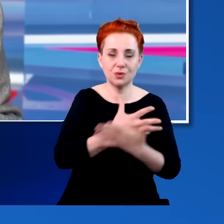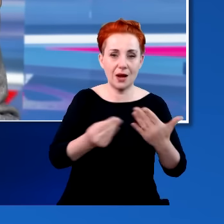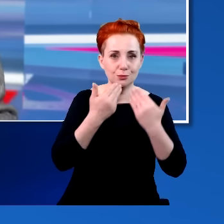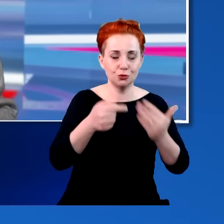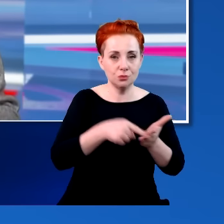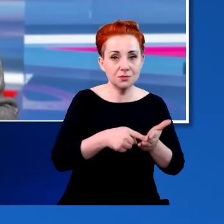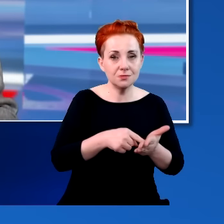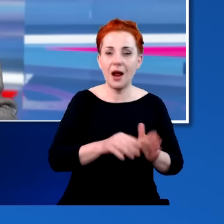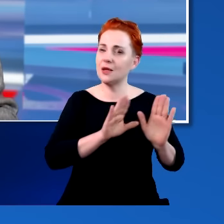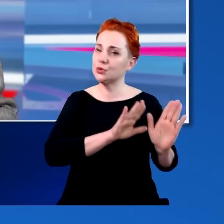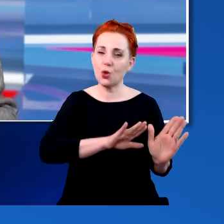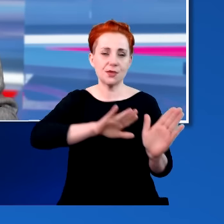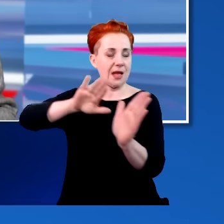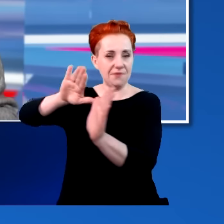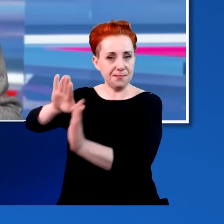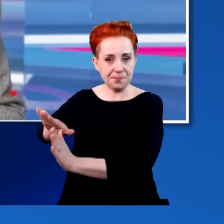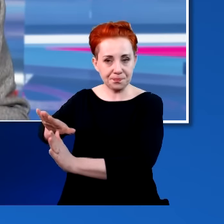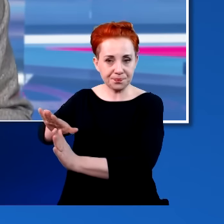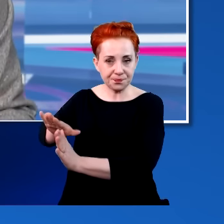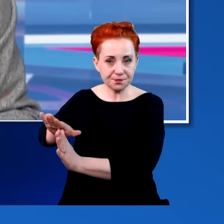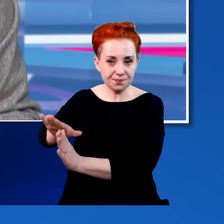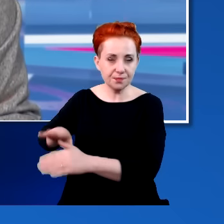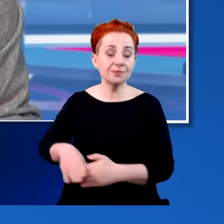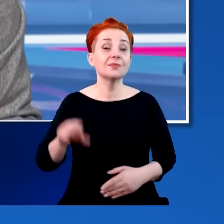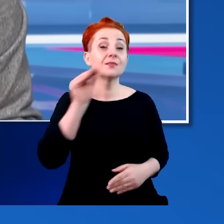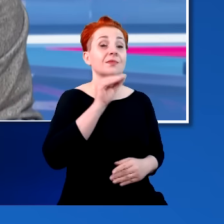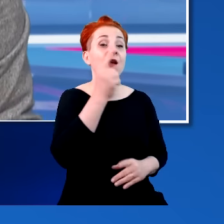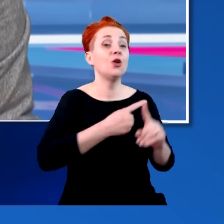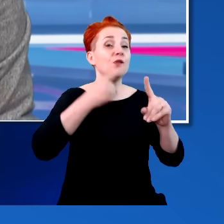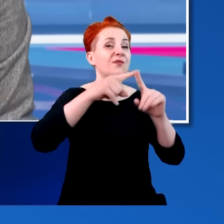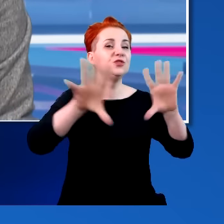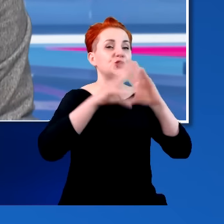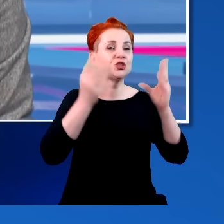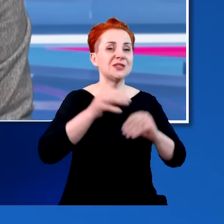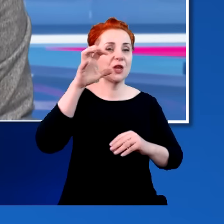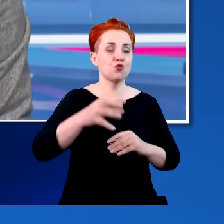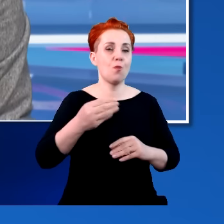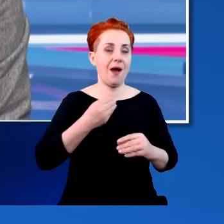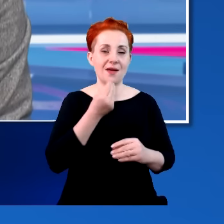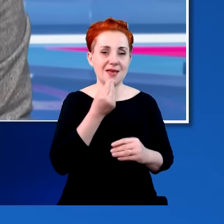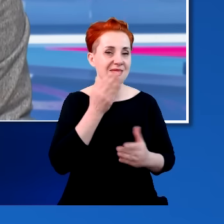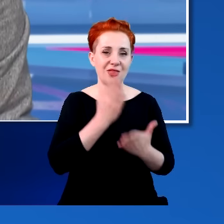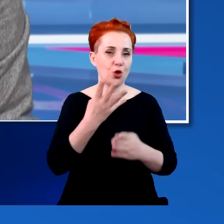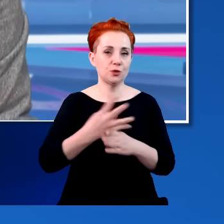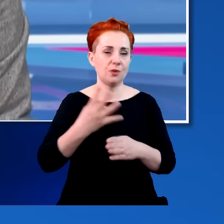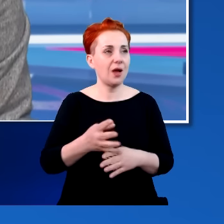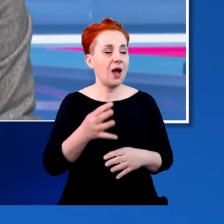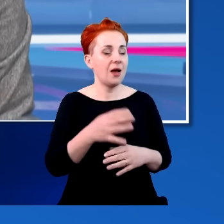jakby, zostawmy to panie pośle na boku. Ale chodzi też, dodajmy, o wszystkie produkty rolne, nie tylko zboże. Panie